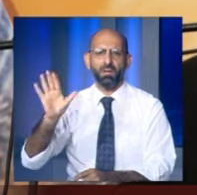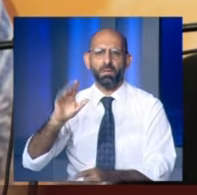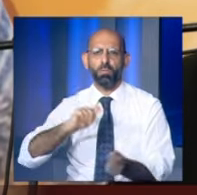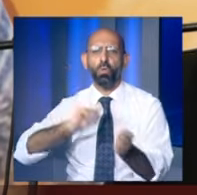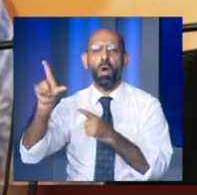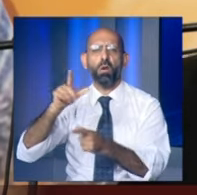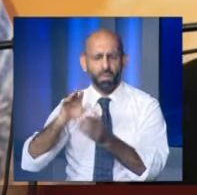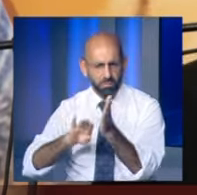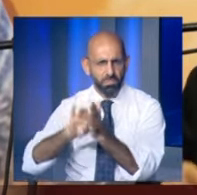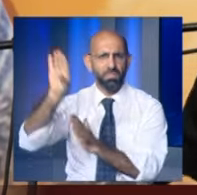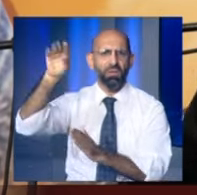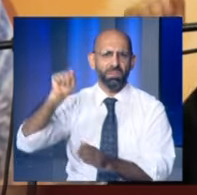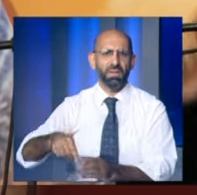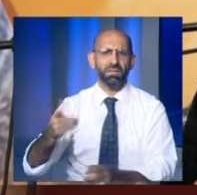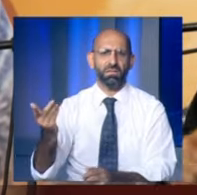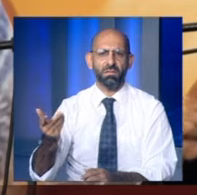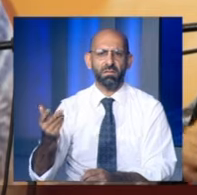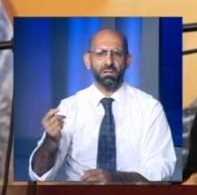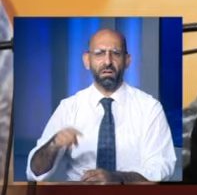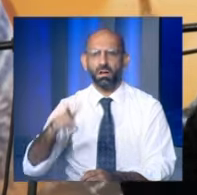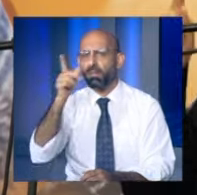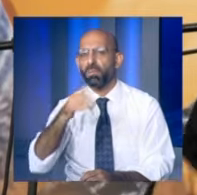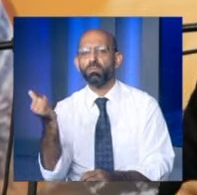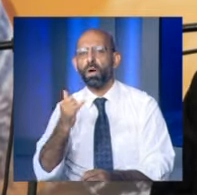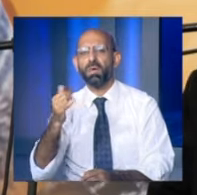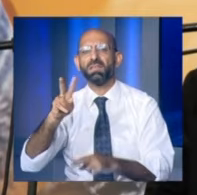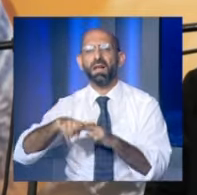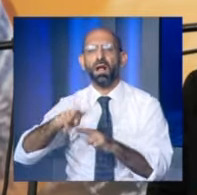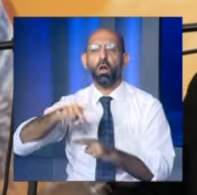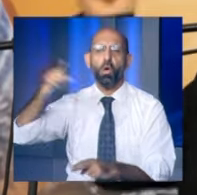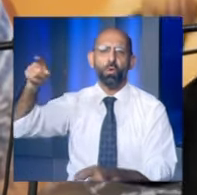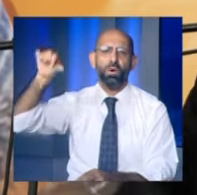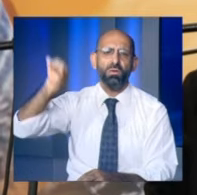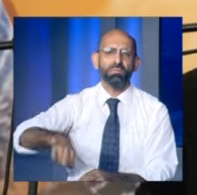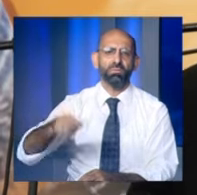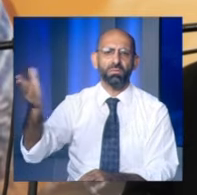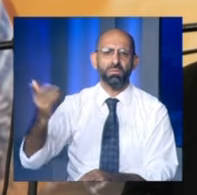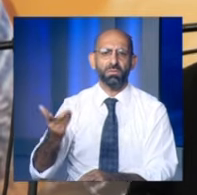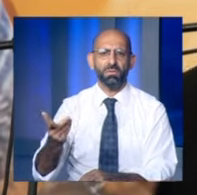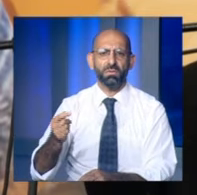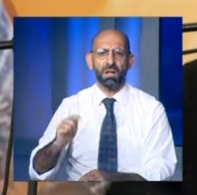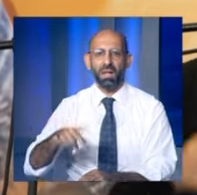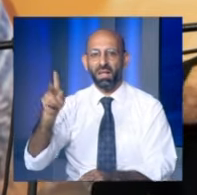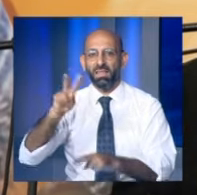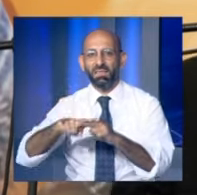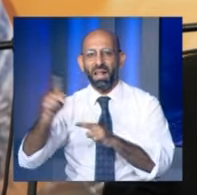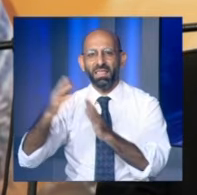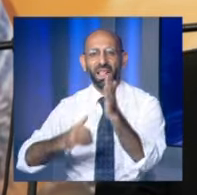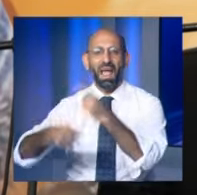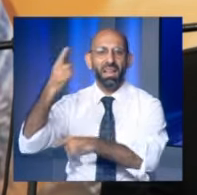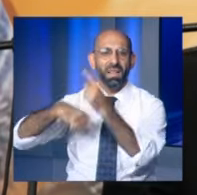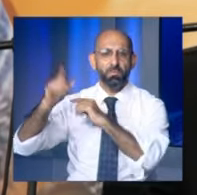اغتيال حصل تقدم مشروع المقاومة إلى الأمام وحقق إنجازات وأنزل